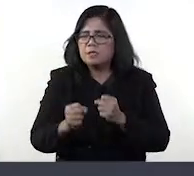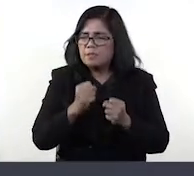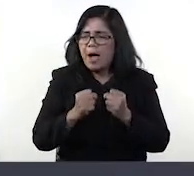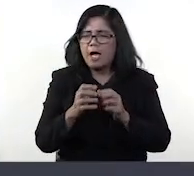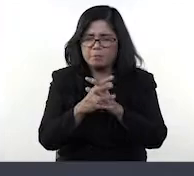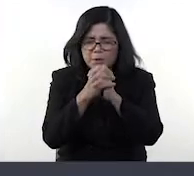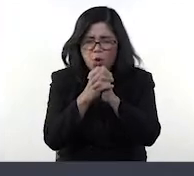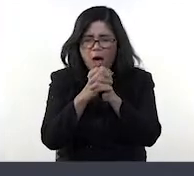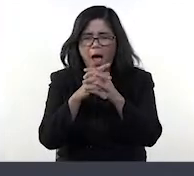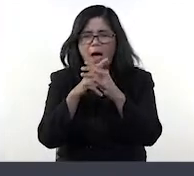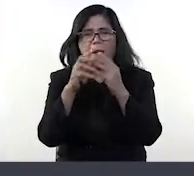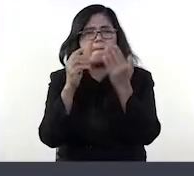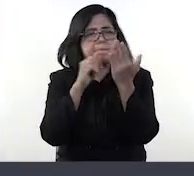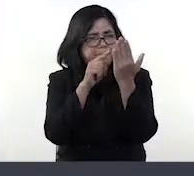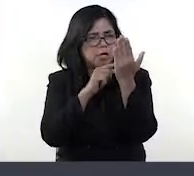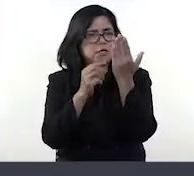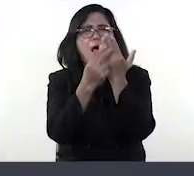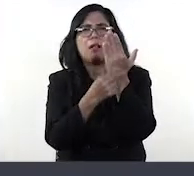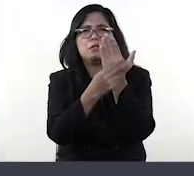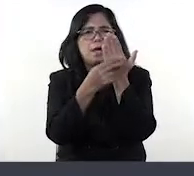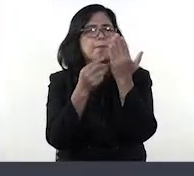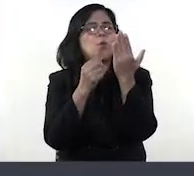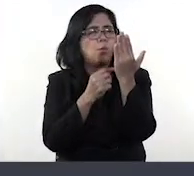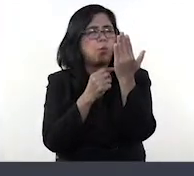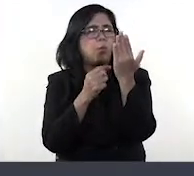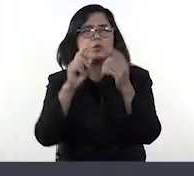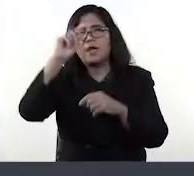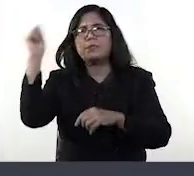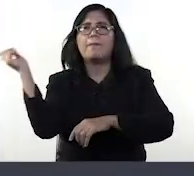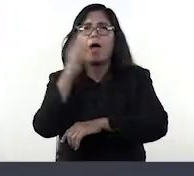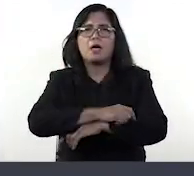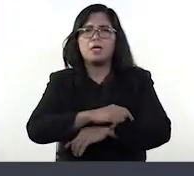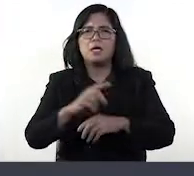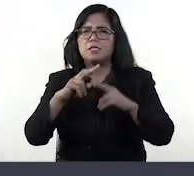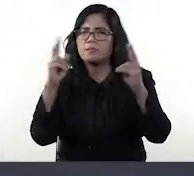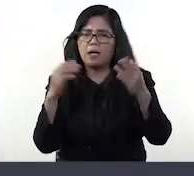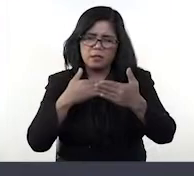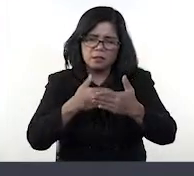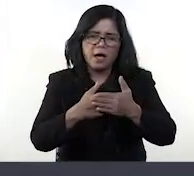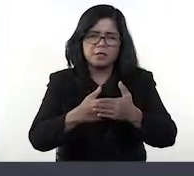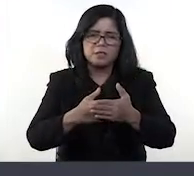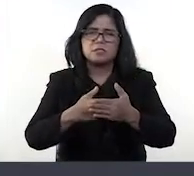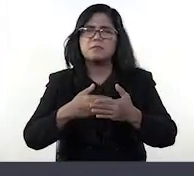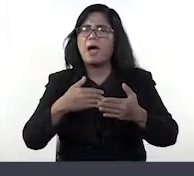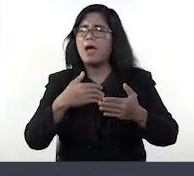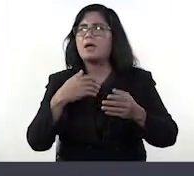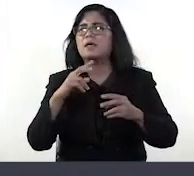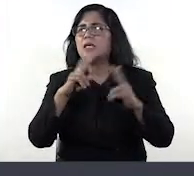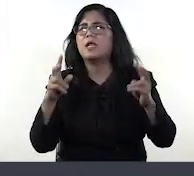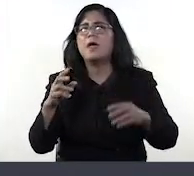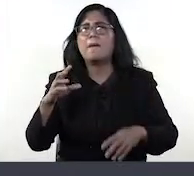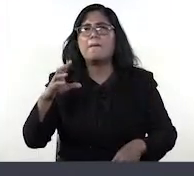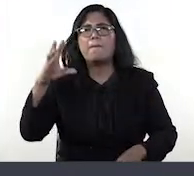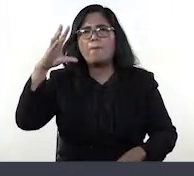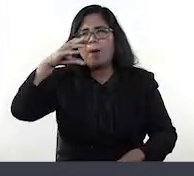untuk berdoa untuk pacar kita Hai pun semakin dekat dengan Tuhan semakin mengerti isi hati